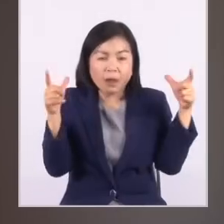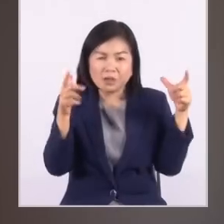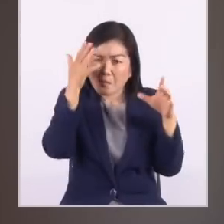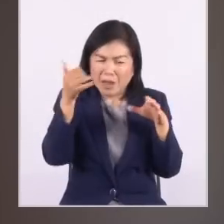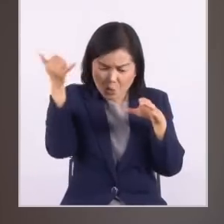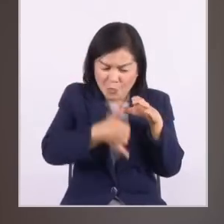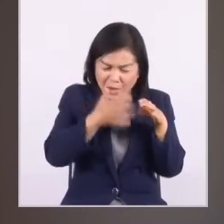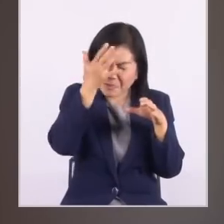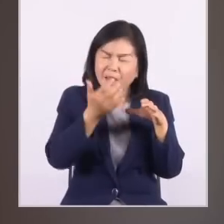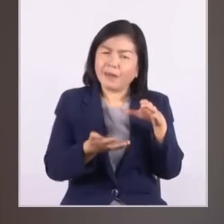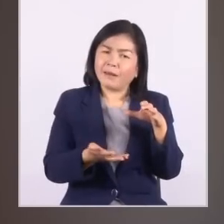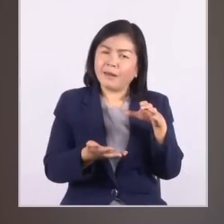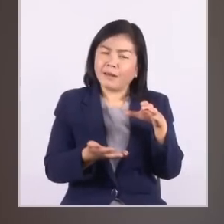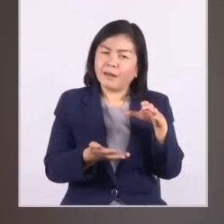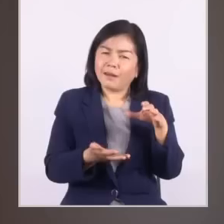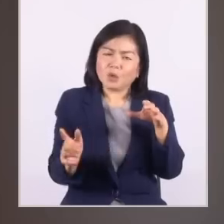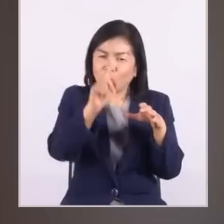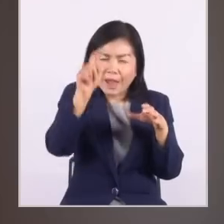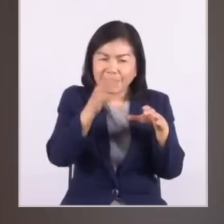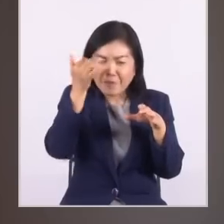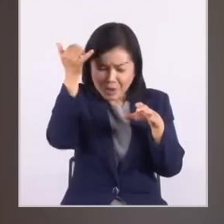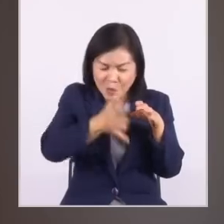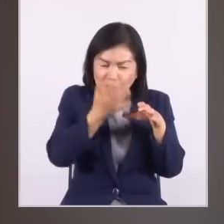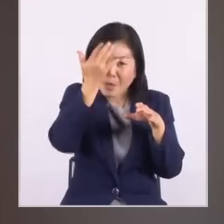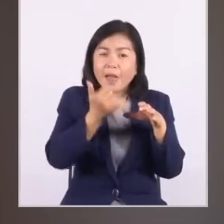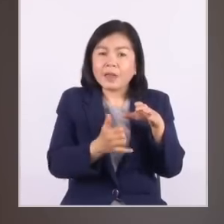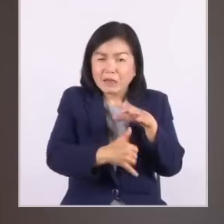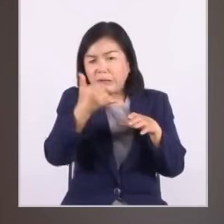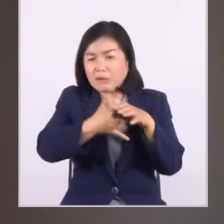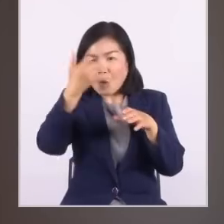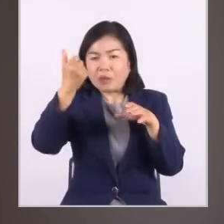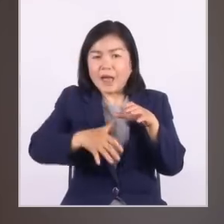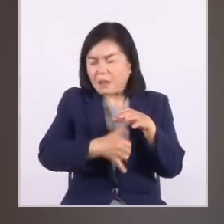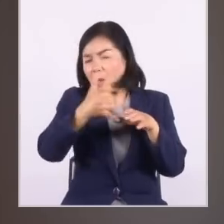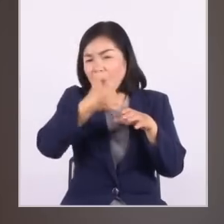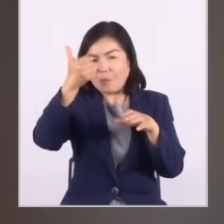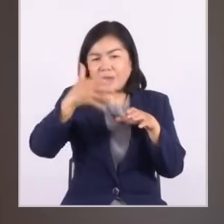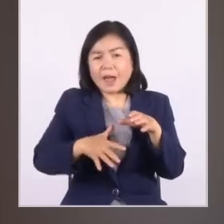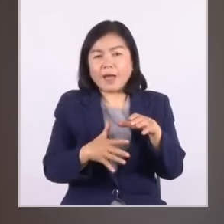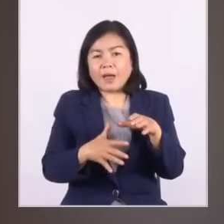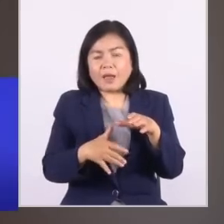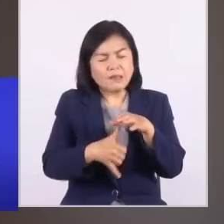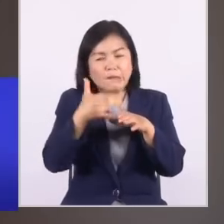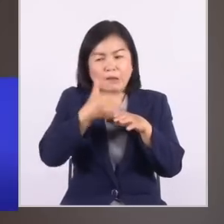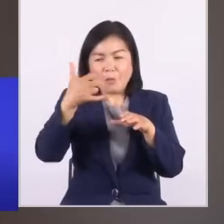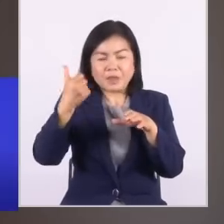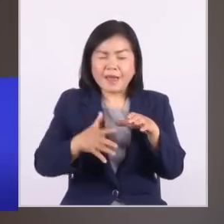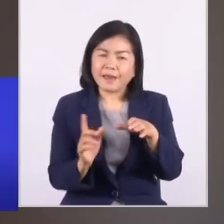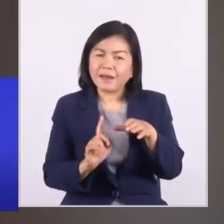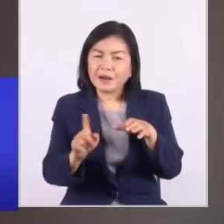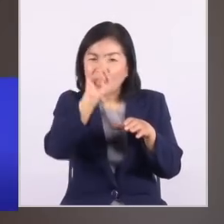ะ สงสัยเหมือนกันว่าลงไปได้ยังไง ตอนลงได ้นะ ตอนออกนี่ออก มันติดอ่ะ มันติดใช่ครับ ติด